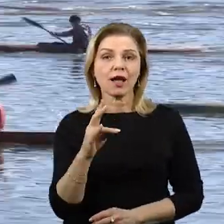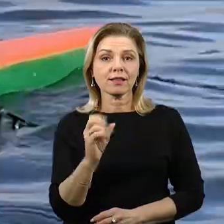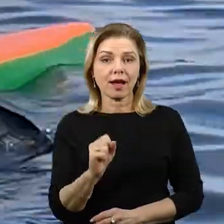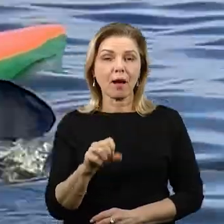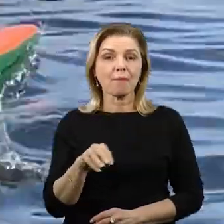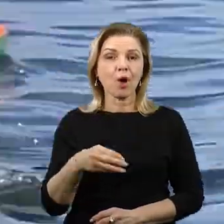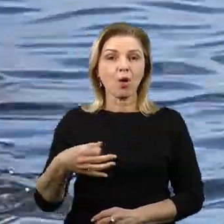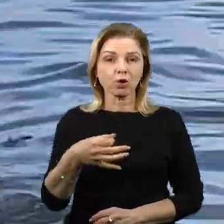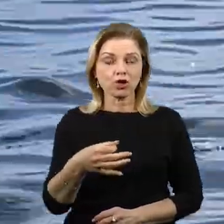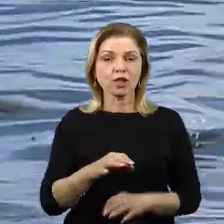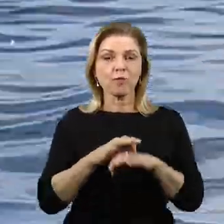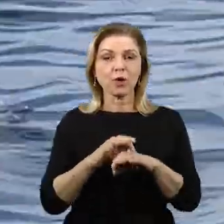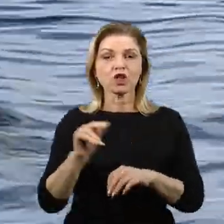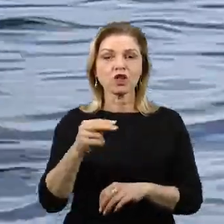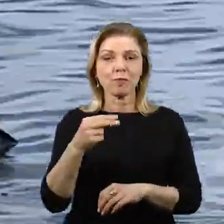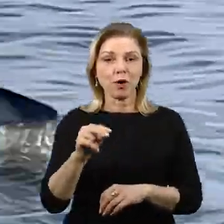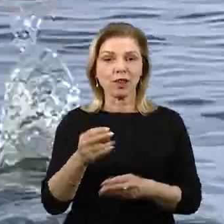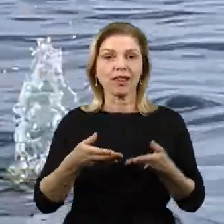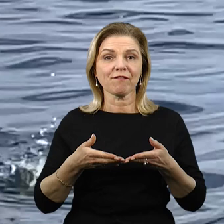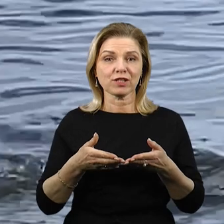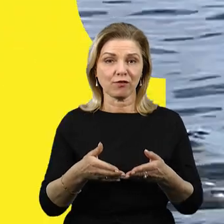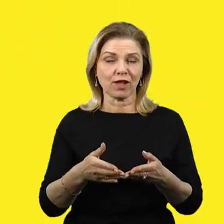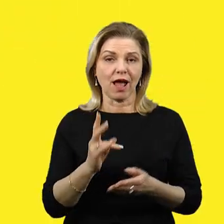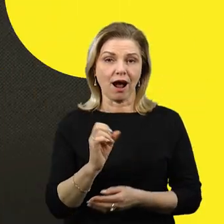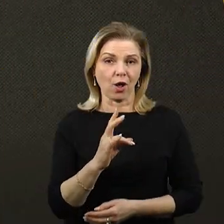чемпіонат з вислування на байдарках і